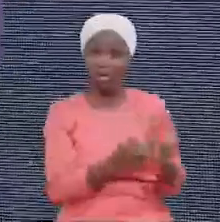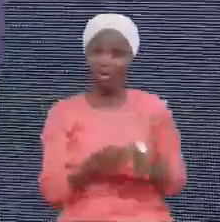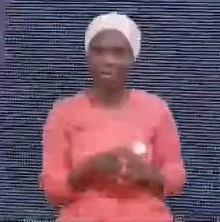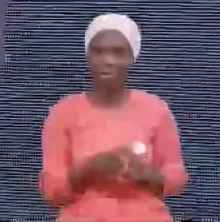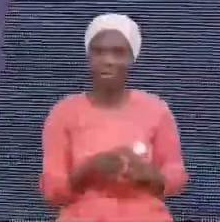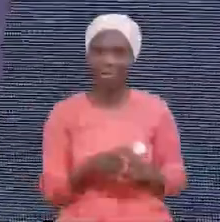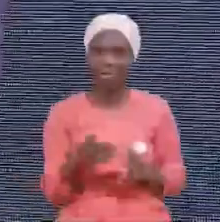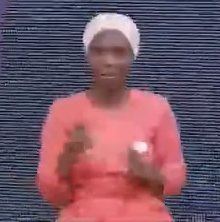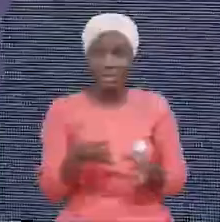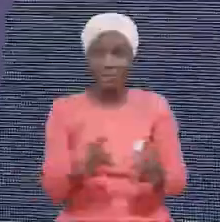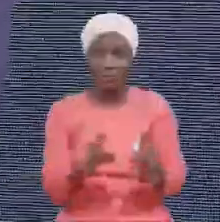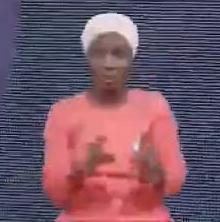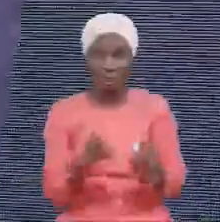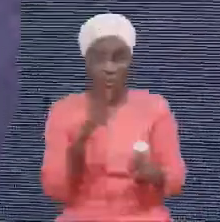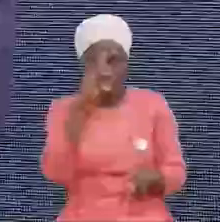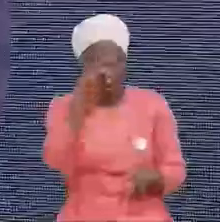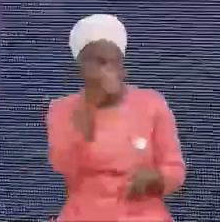Tel qu'il m'a regardé,